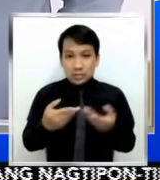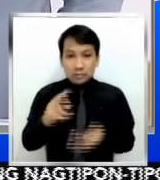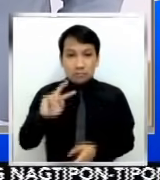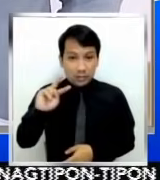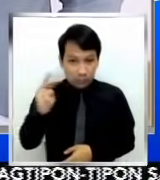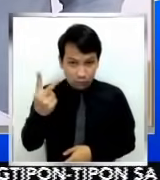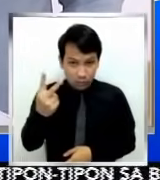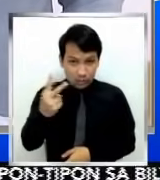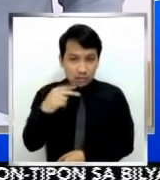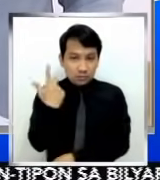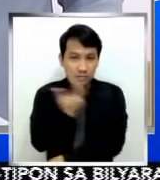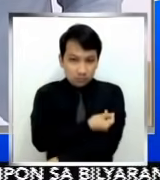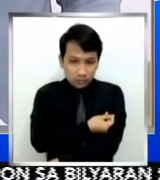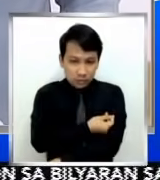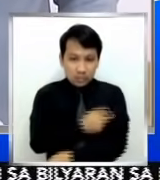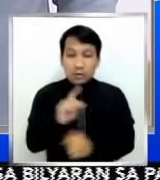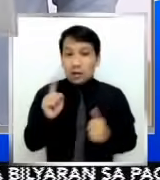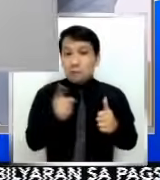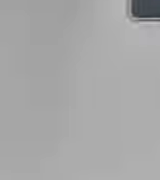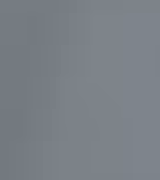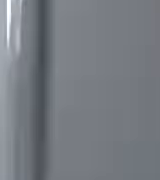nito. Nakatutok si Mav Gonzalez.